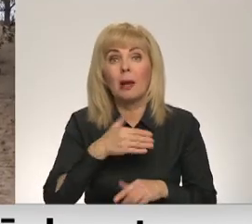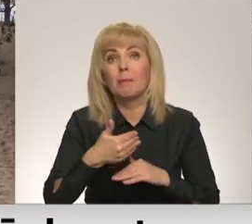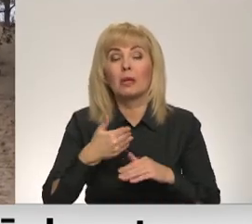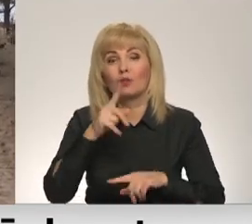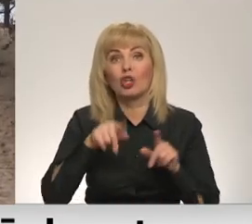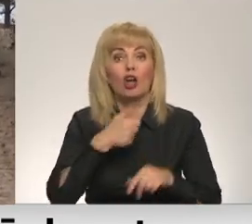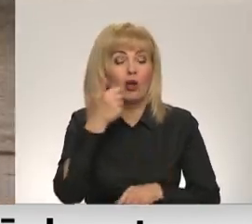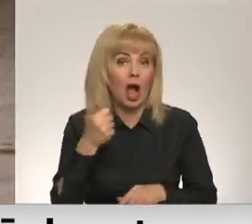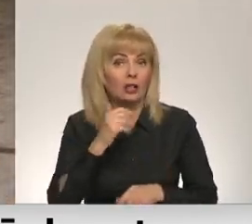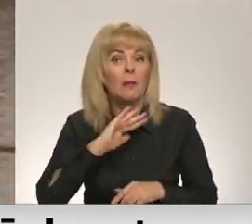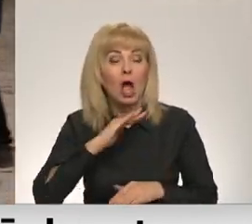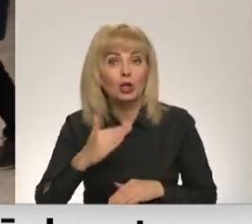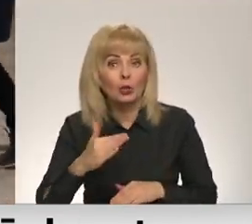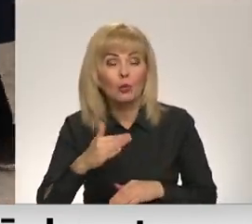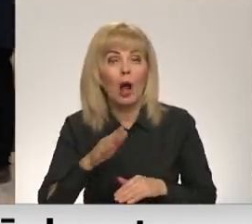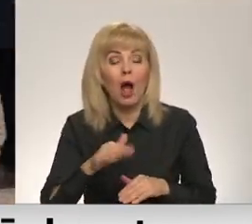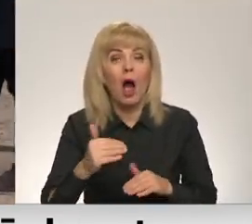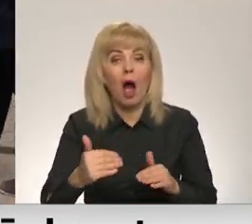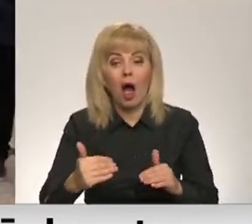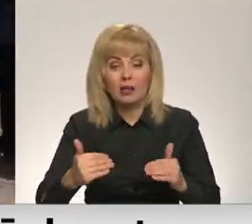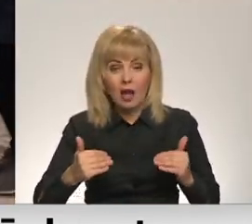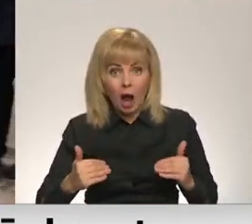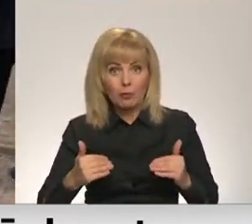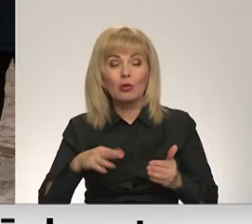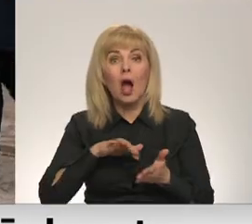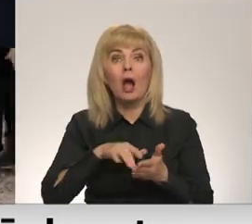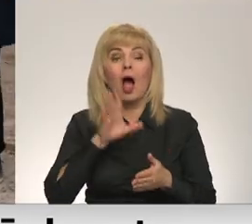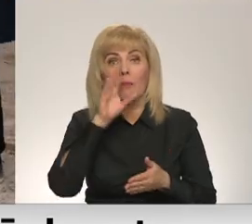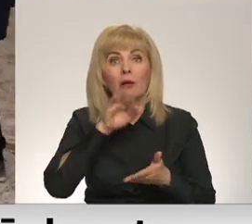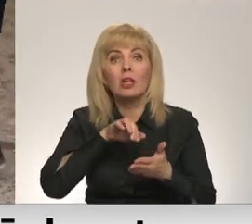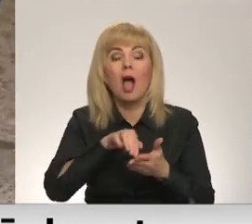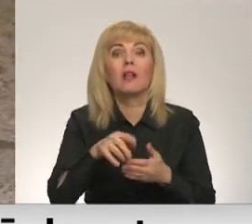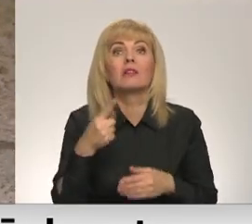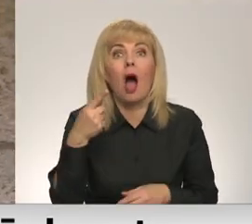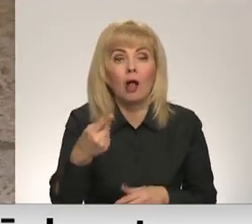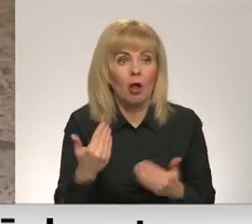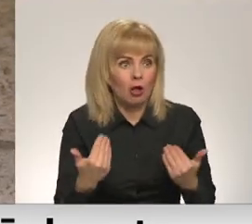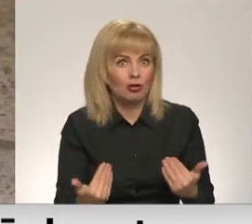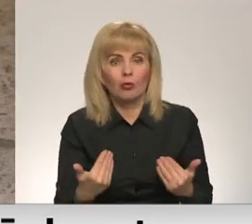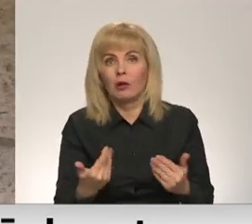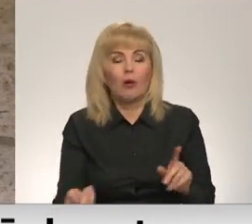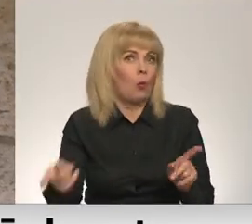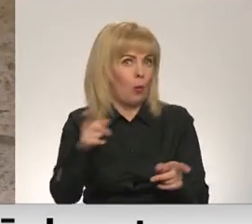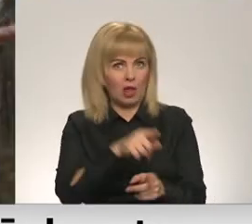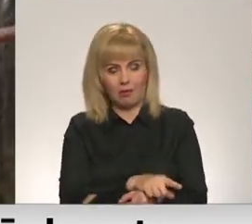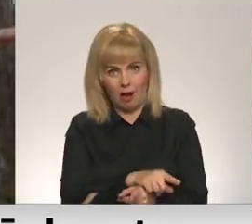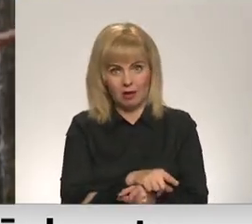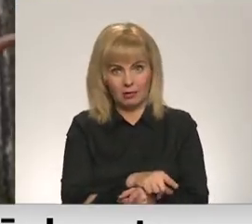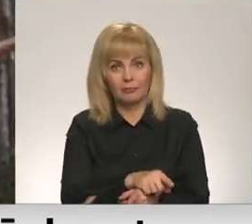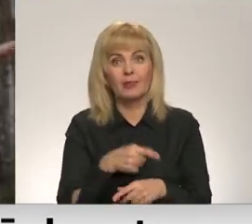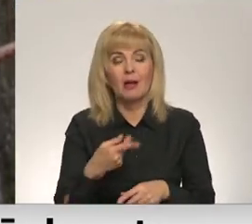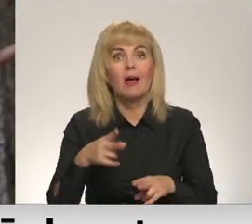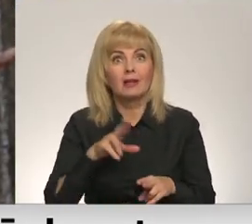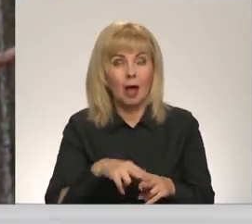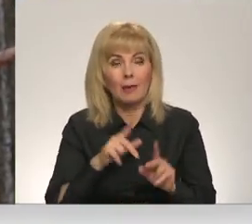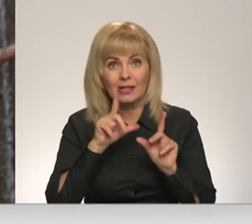gadiem, kad jūra bija atkāpusies un ar kājām varēja aiziet neierasti tālu. Šodien viss pilnīgi pretēji. Tāpēc arī